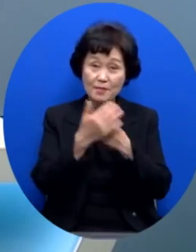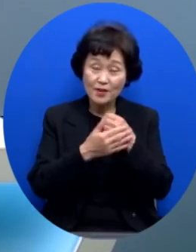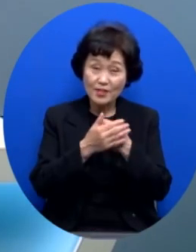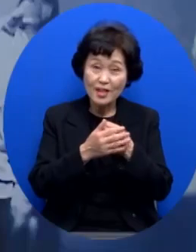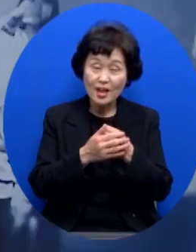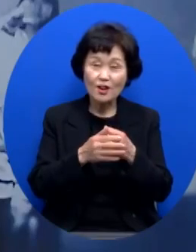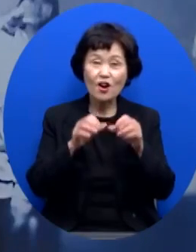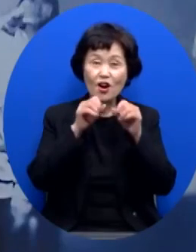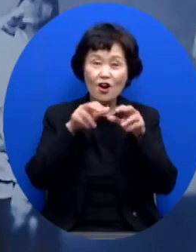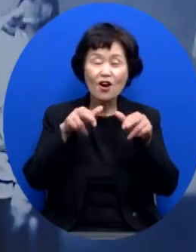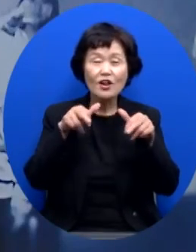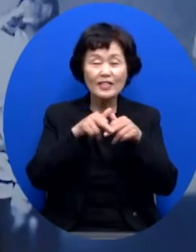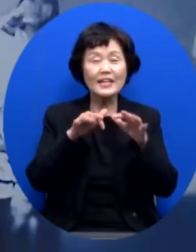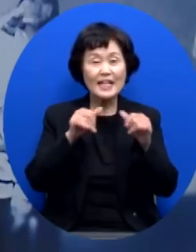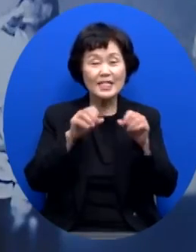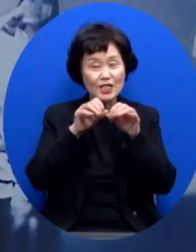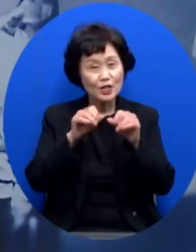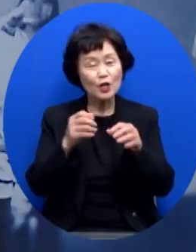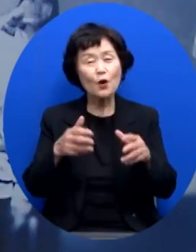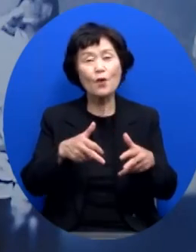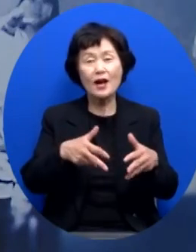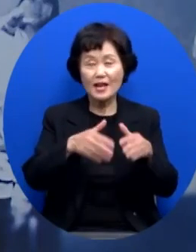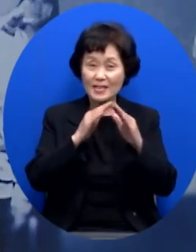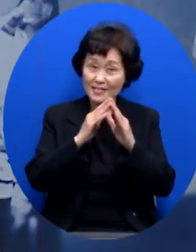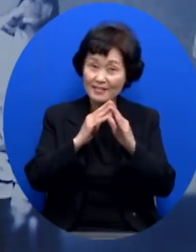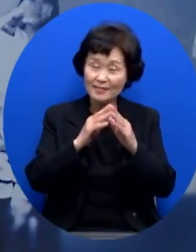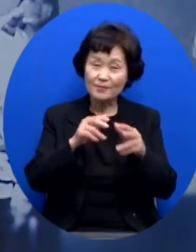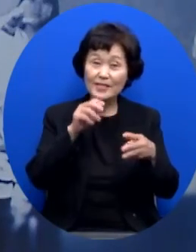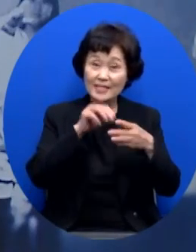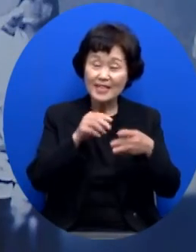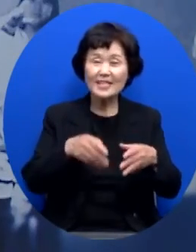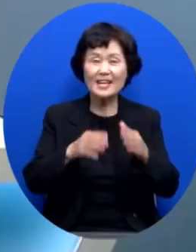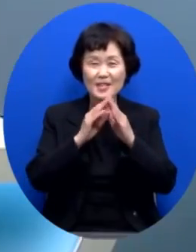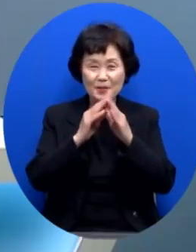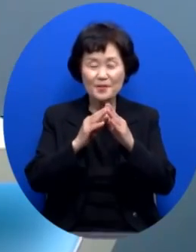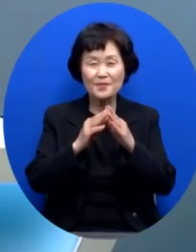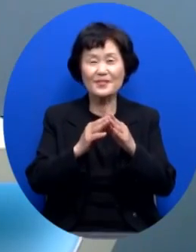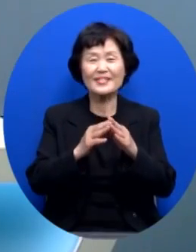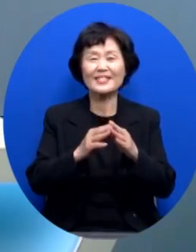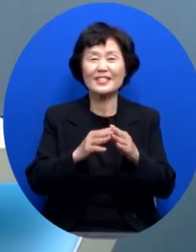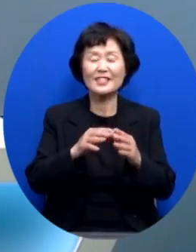진행 중인 센터 건립이 잘 이루어지길 기도하겠습니다. 네. 오늘 말씀 감사합니다, 목사님. 감사합니다.